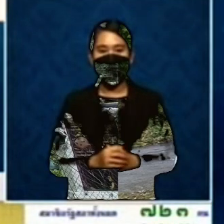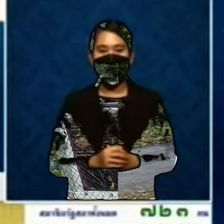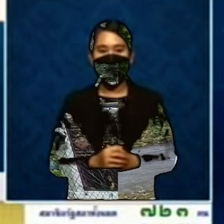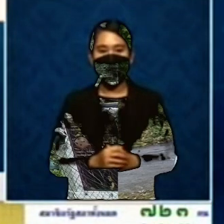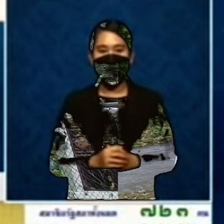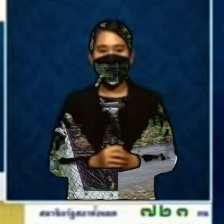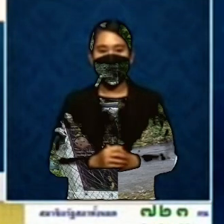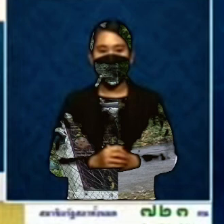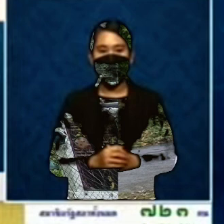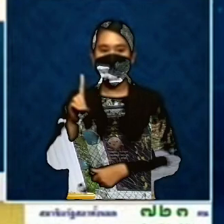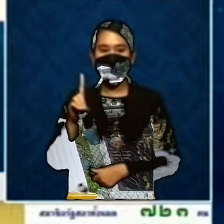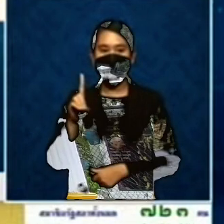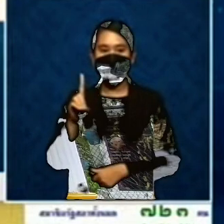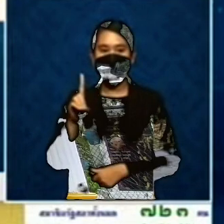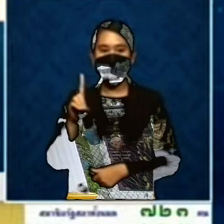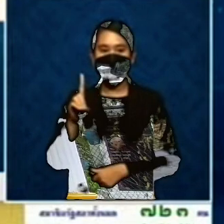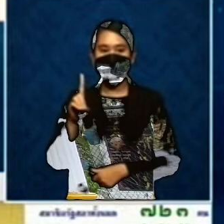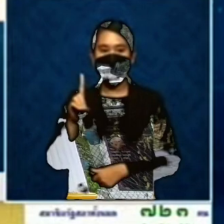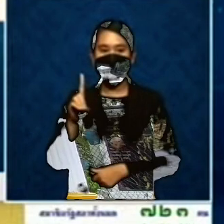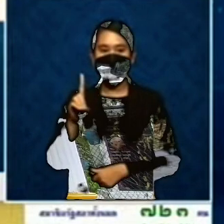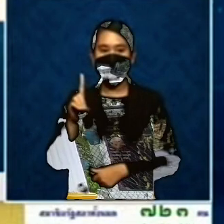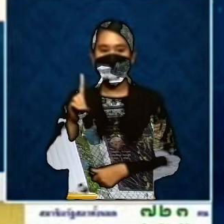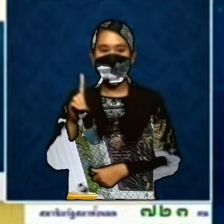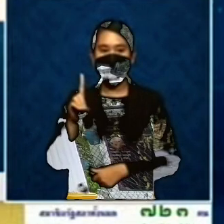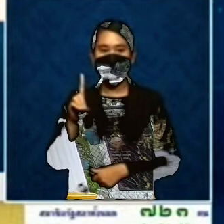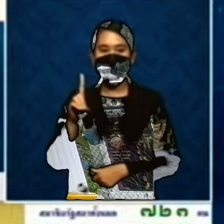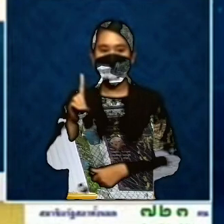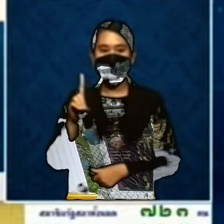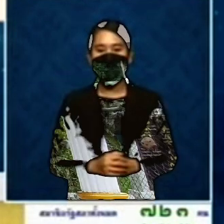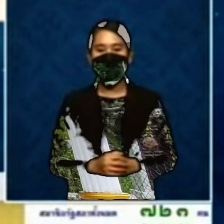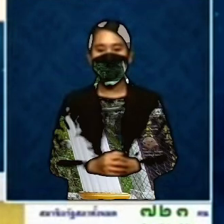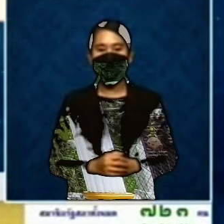261นายบุญถิ่นปทุมลี